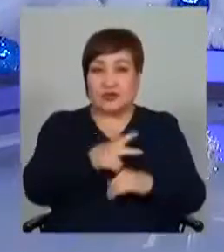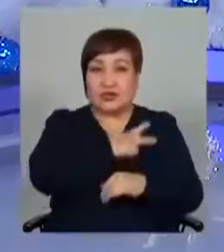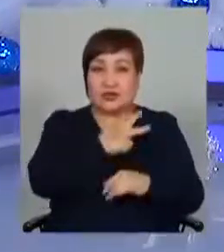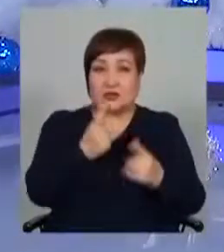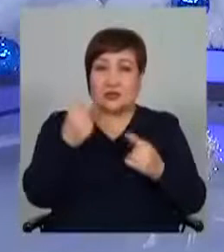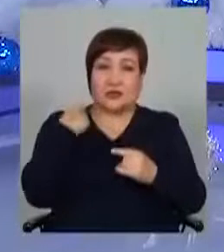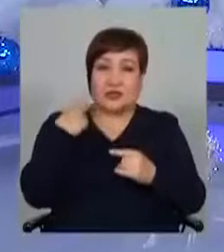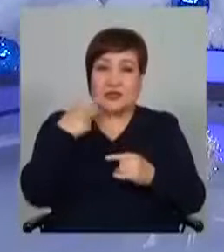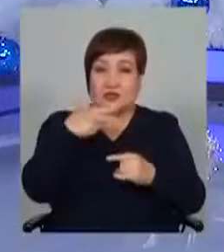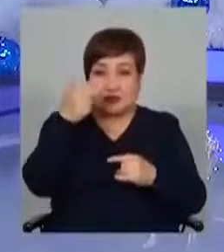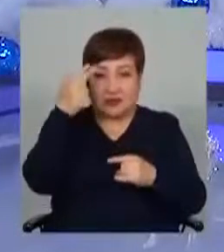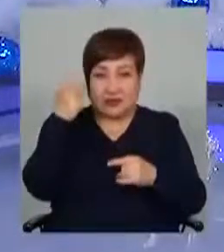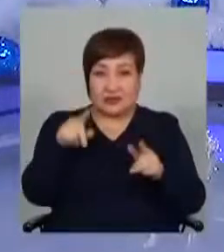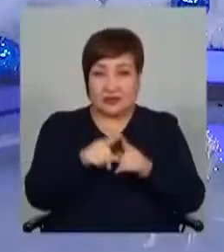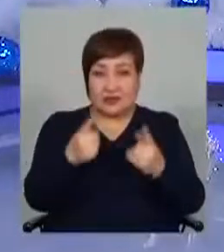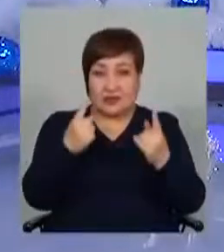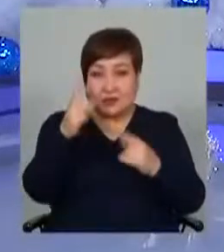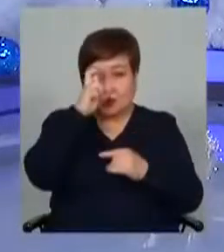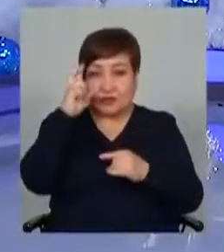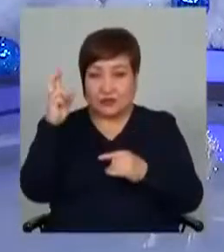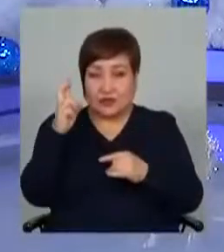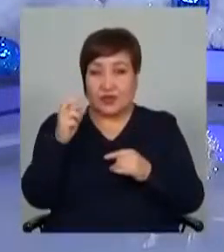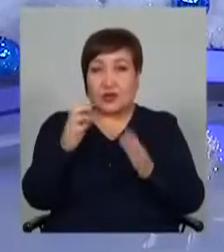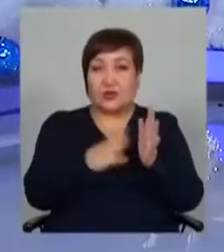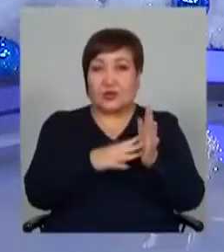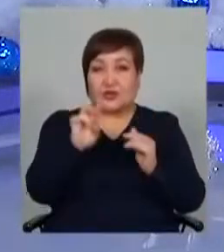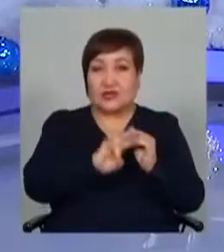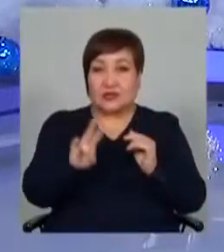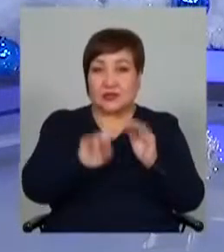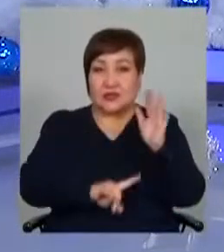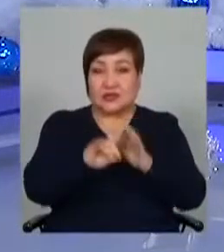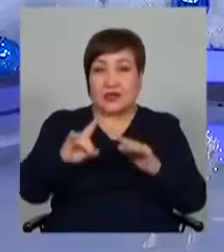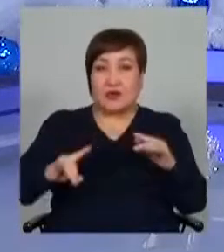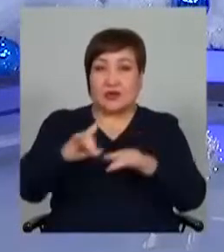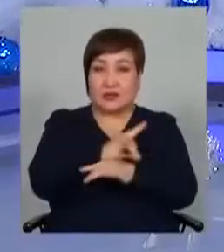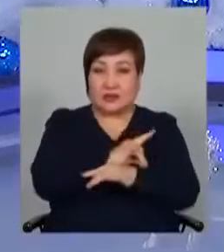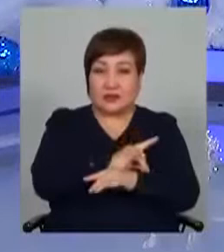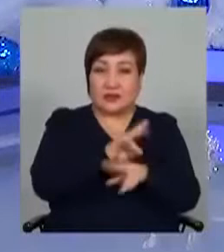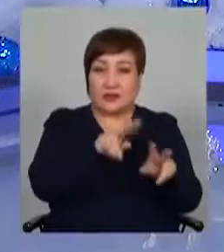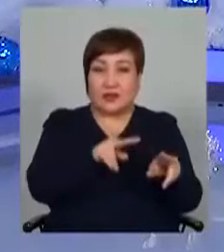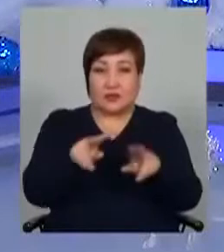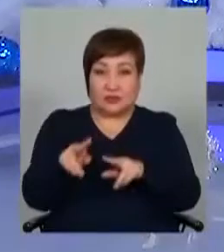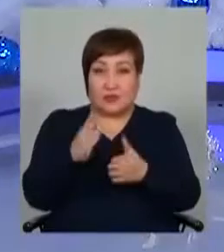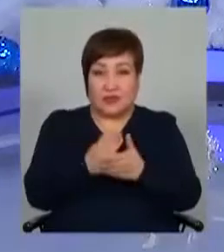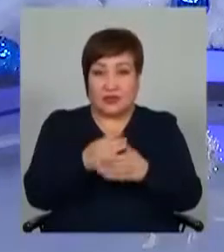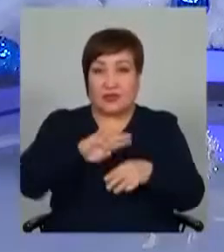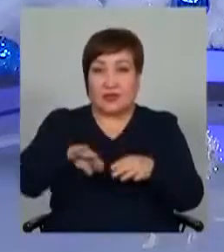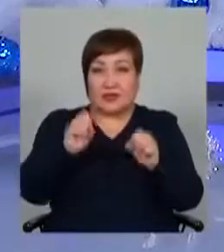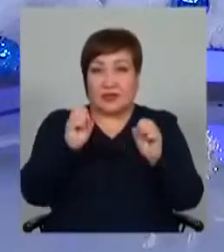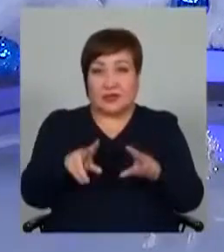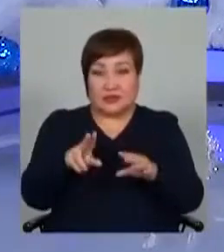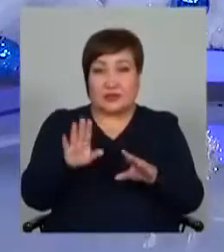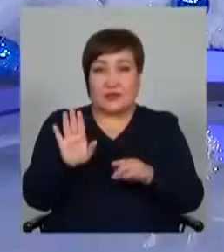Ұлыбритания, Италия сынды алып елдер 30-шы қарашадан бастап әуе рейстерін бақылауда ұстаса да қауіптің алдын ала алмай келеді.